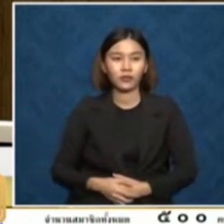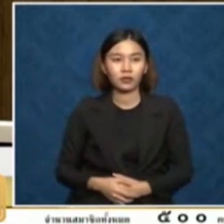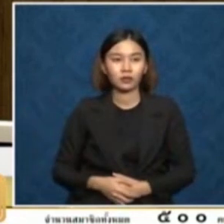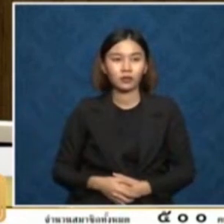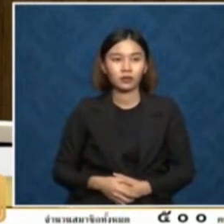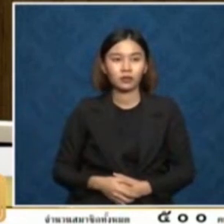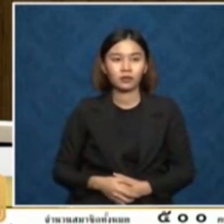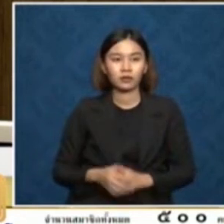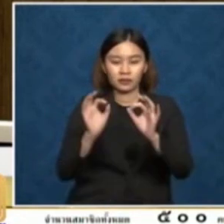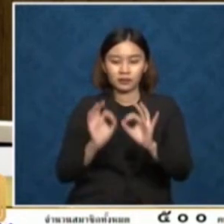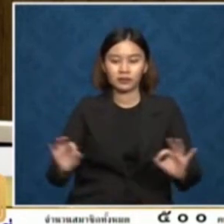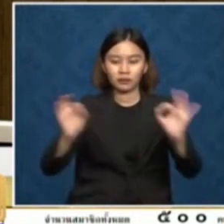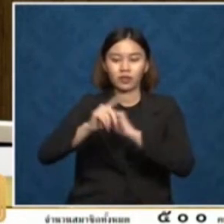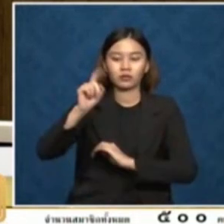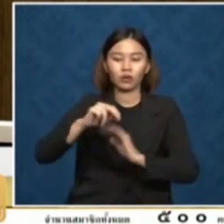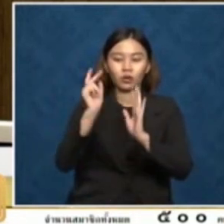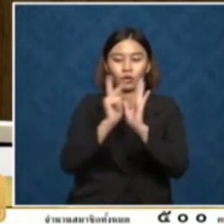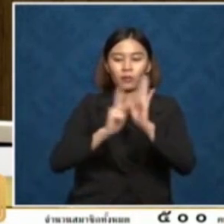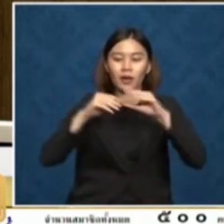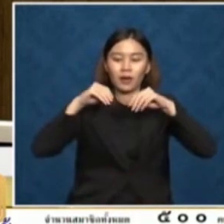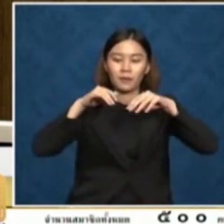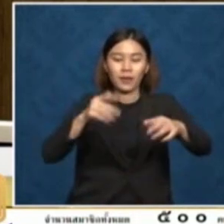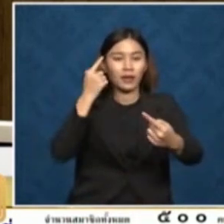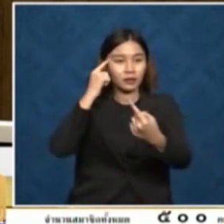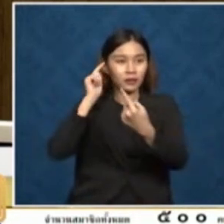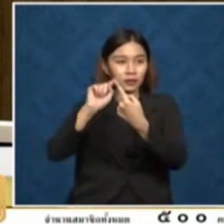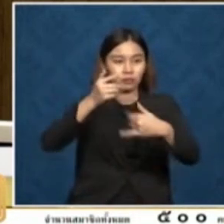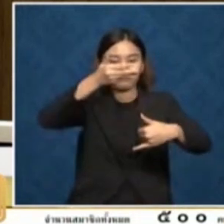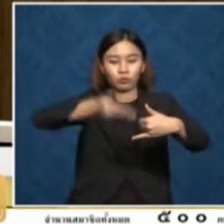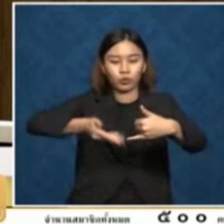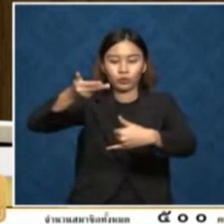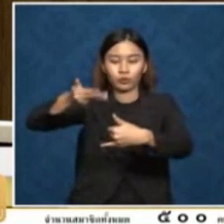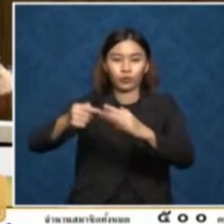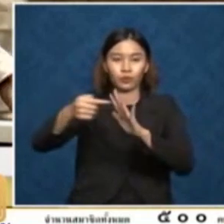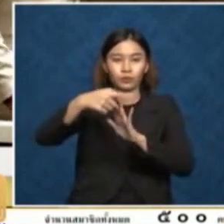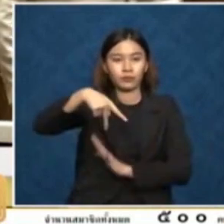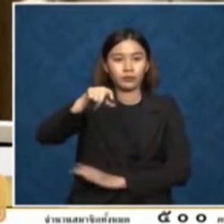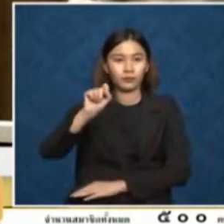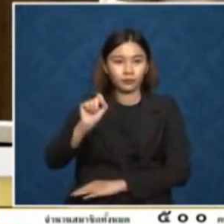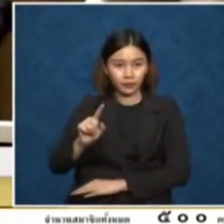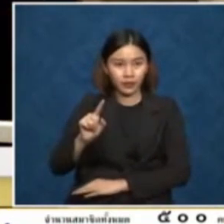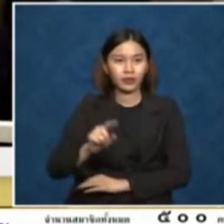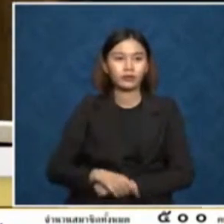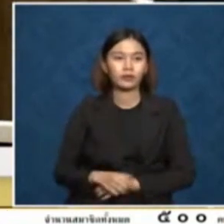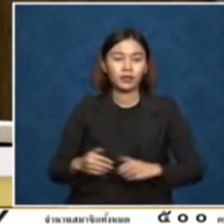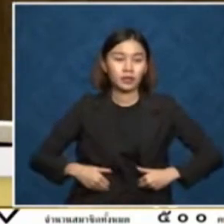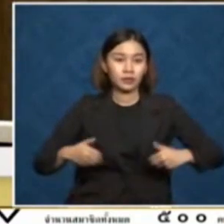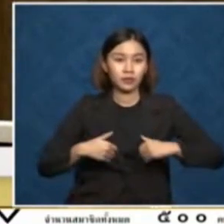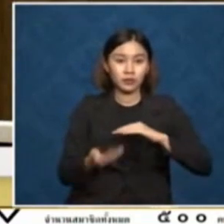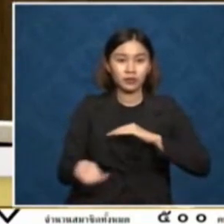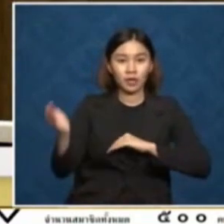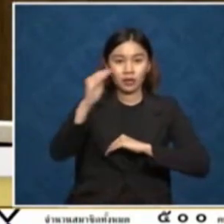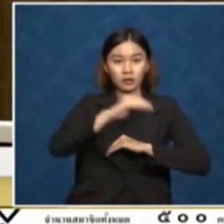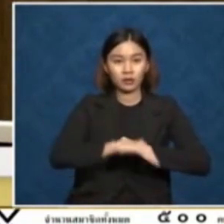ศเราจำเป็นต้องออกกฎหมายที่ต้องคำนึงถึงอัตลักษณ์ทางเพศสภาพเพศวิ